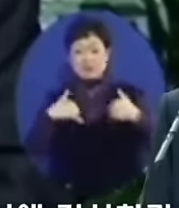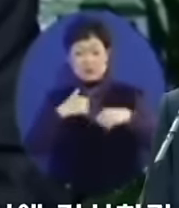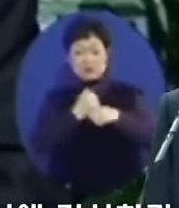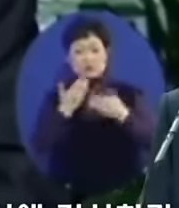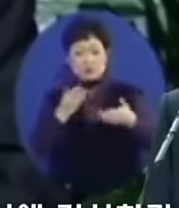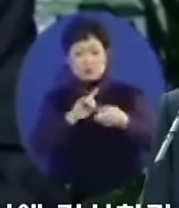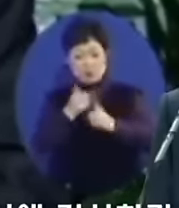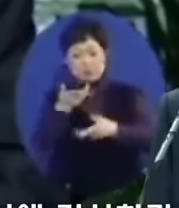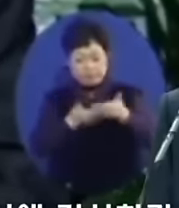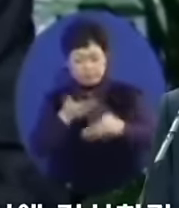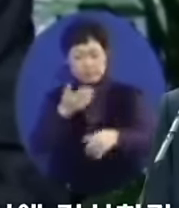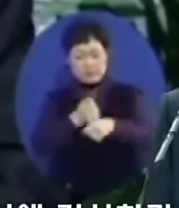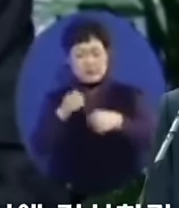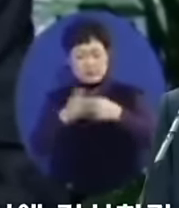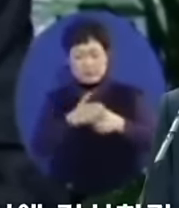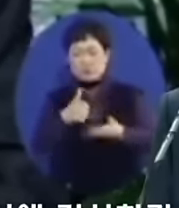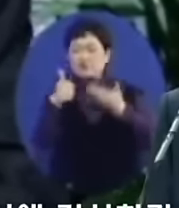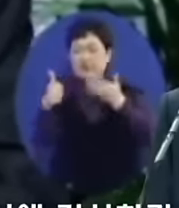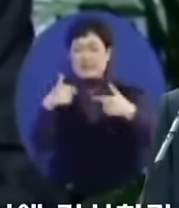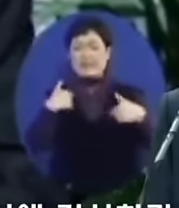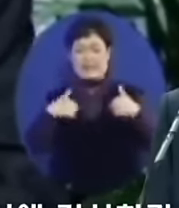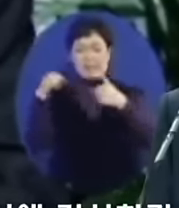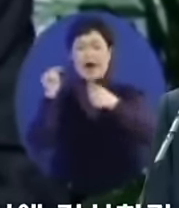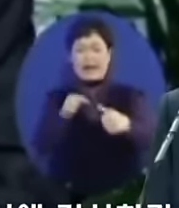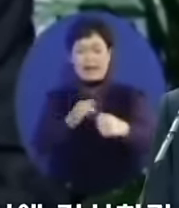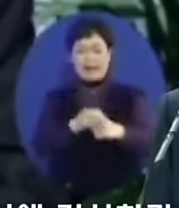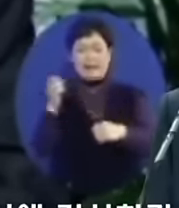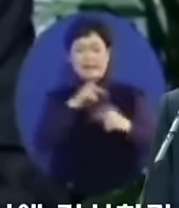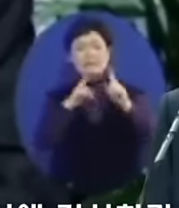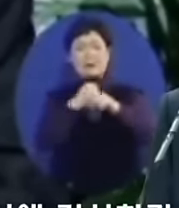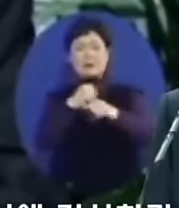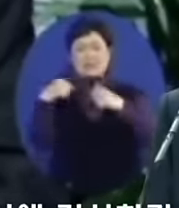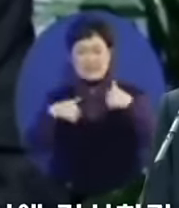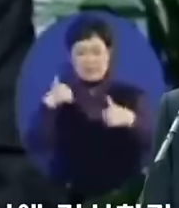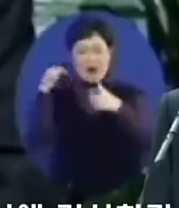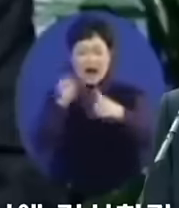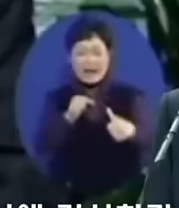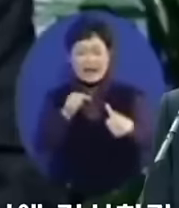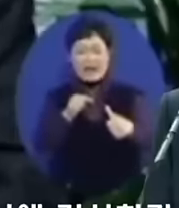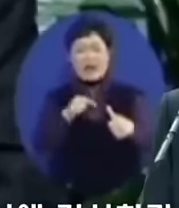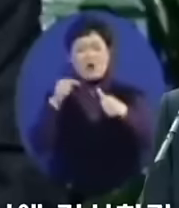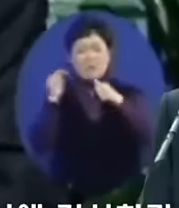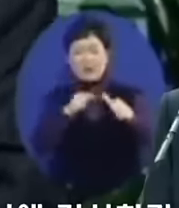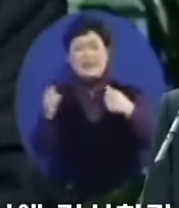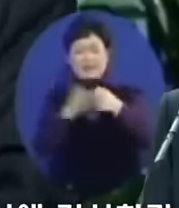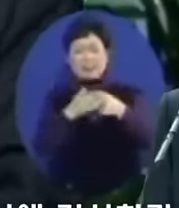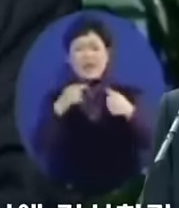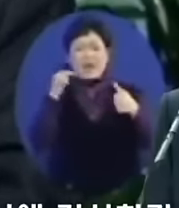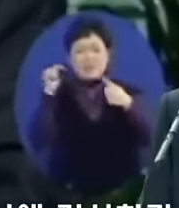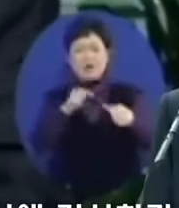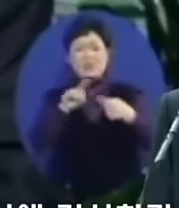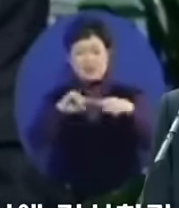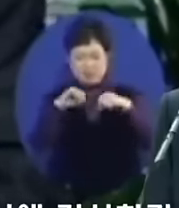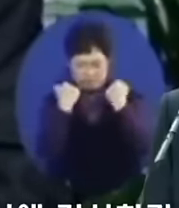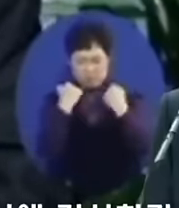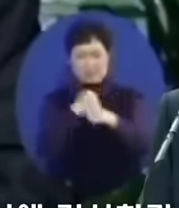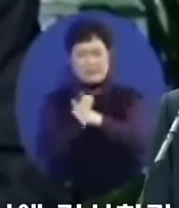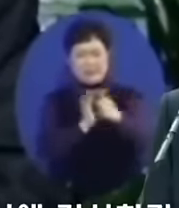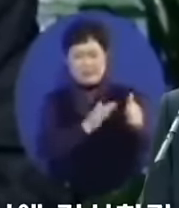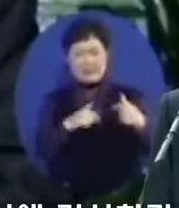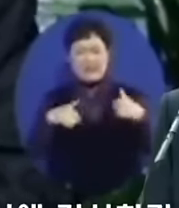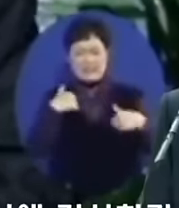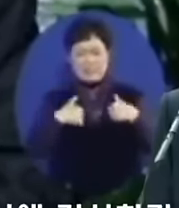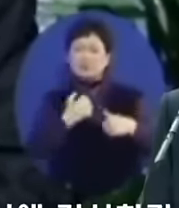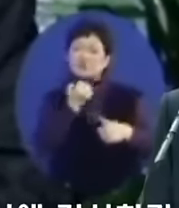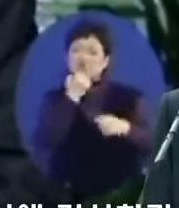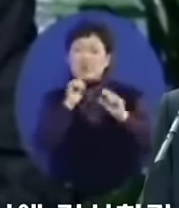것입니다. 그러므로 주님께서는 기뻐하라, 내가 다시 말하더니 기뻐하라고 명령하셨으니 그 명령대로 해야 되는 것입니다. 기뻐서 웃는